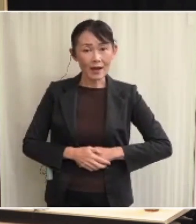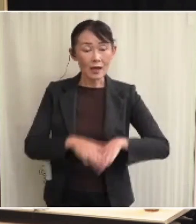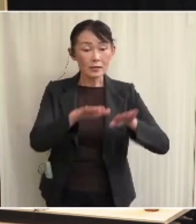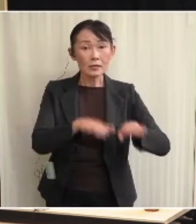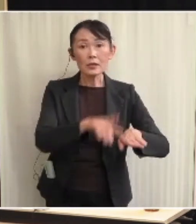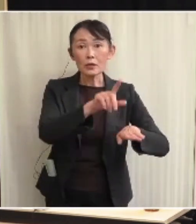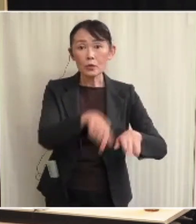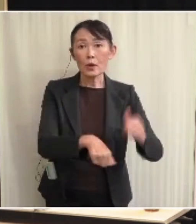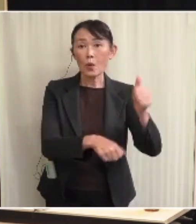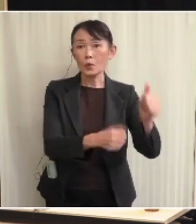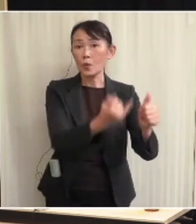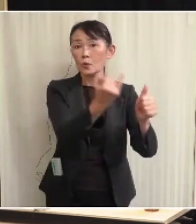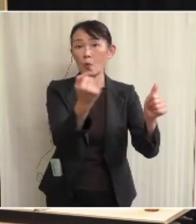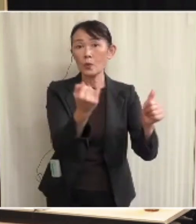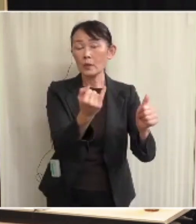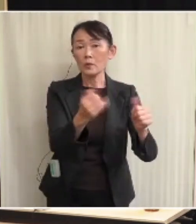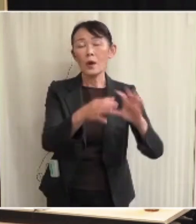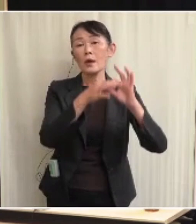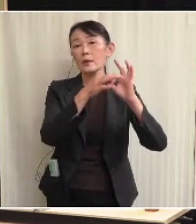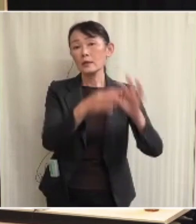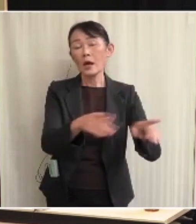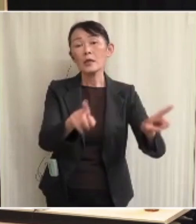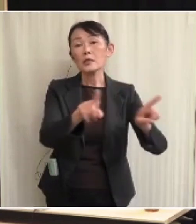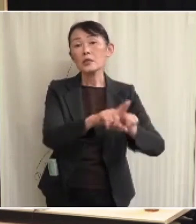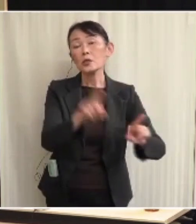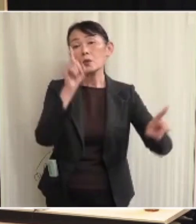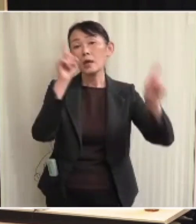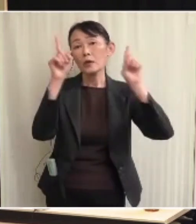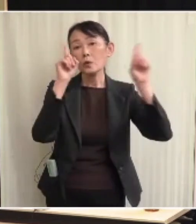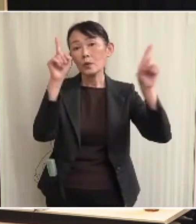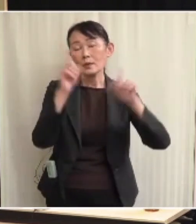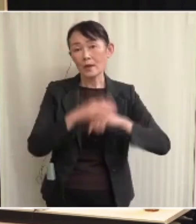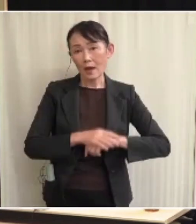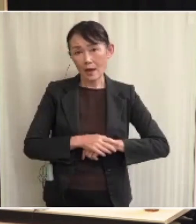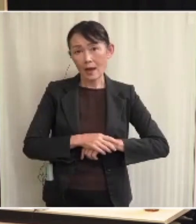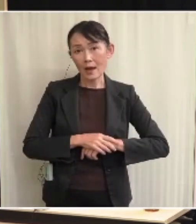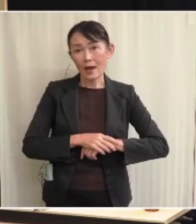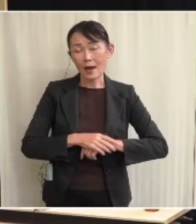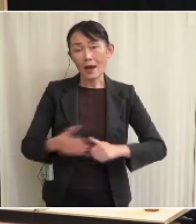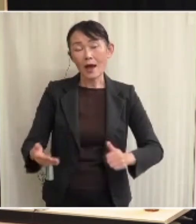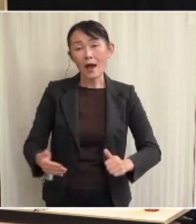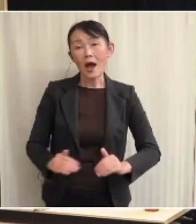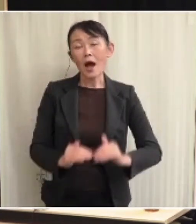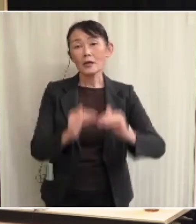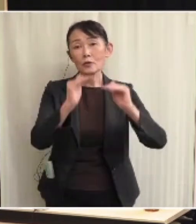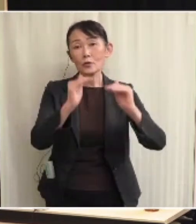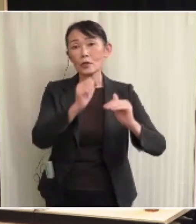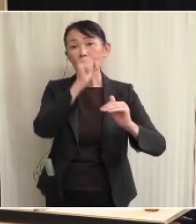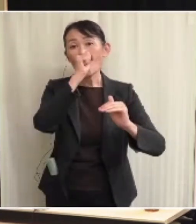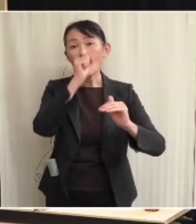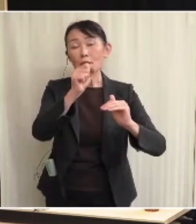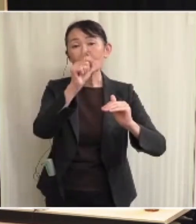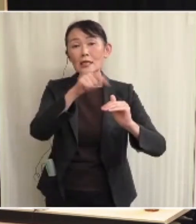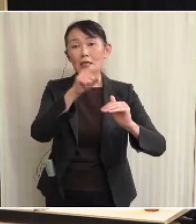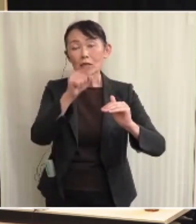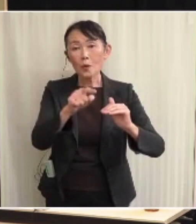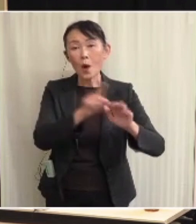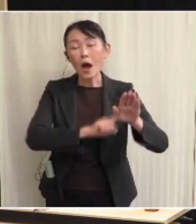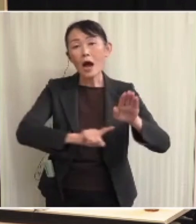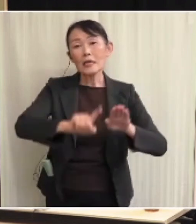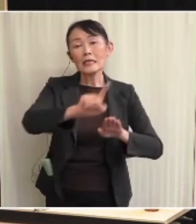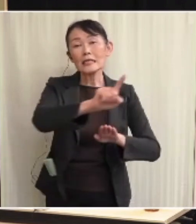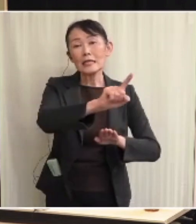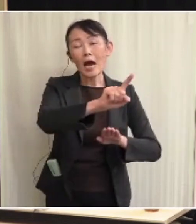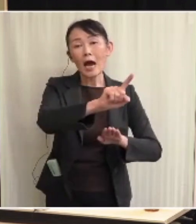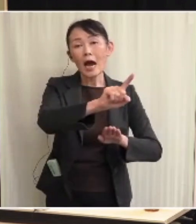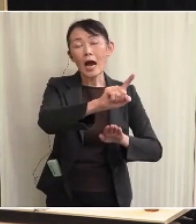の子も女の子も関係なく一緒になって遊んでて発育のいい人の方が比較的リーダーシップを取るもんだっていうのをず